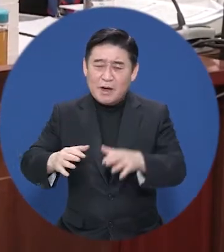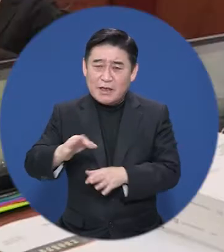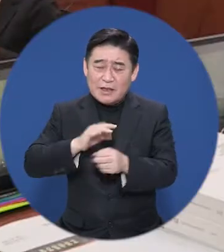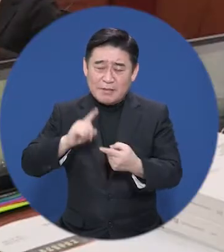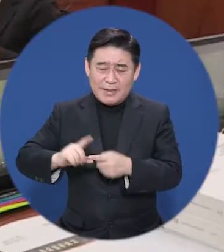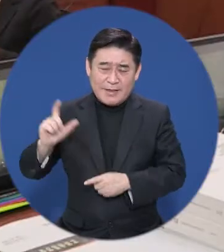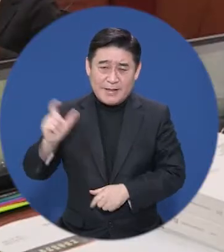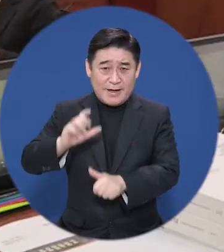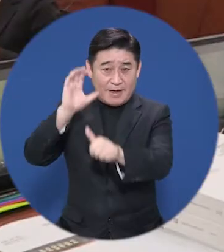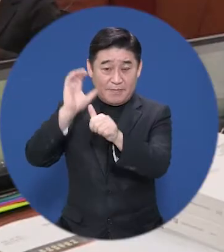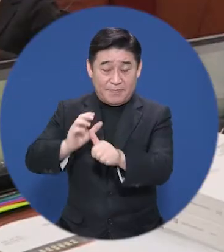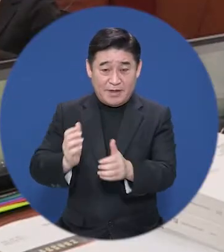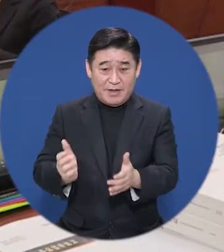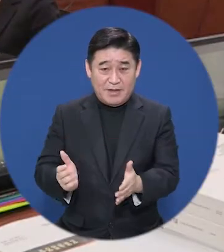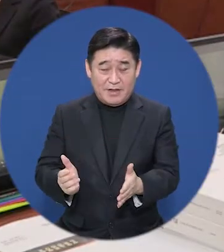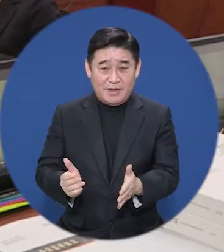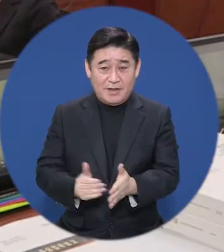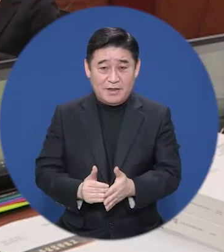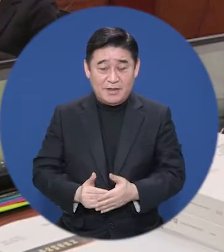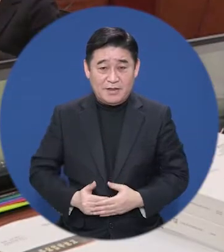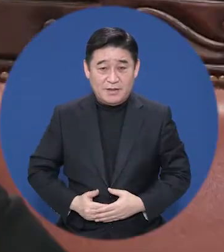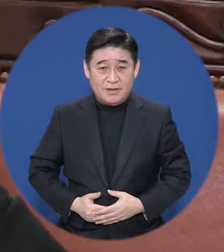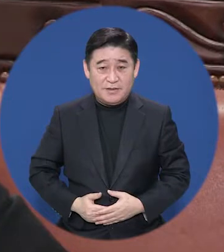강하게 질타했습니다.